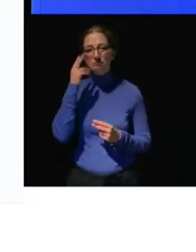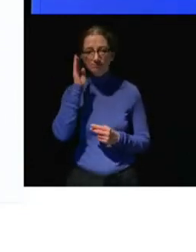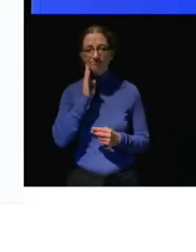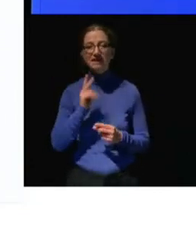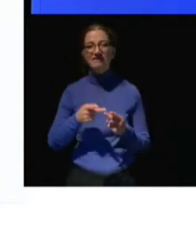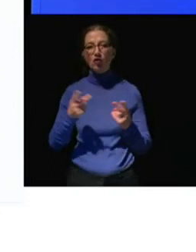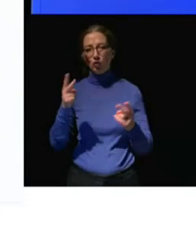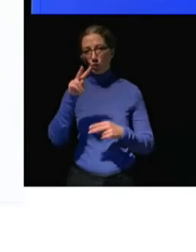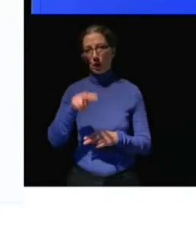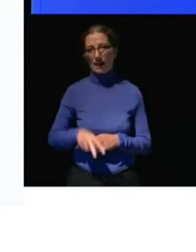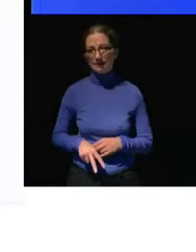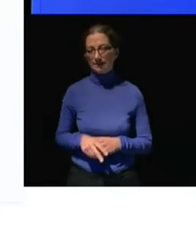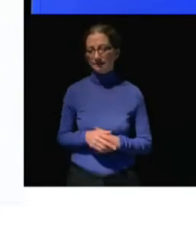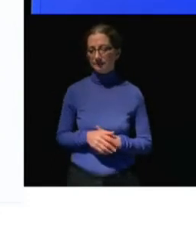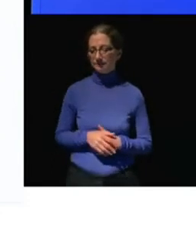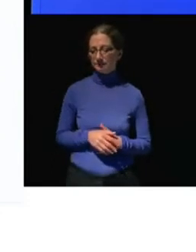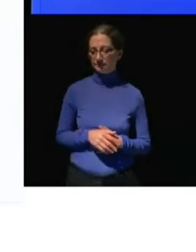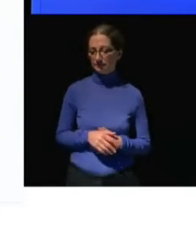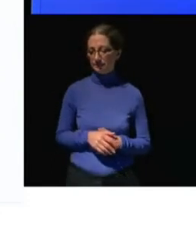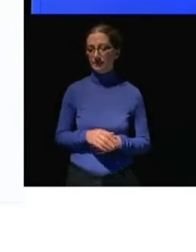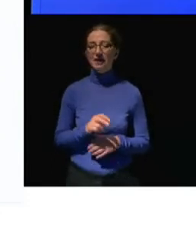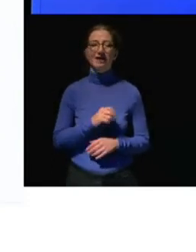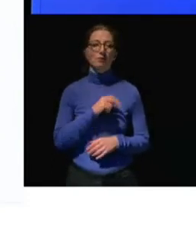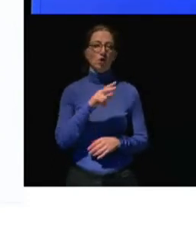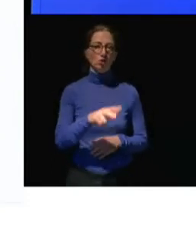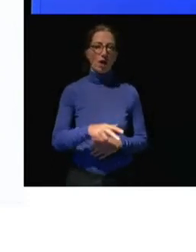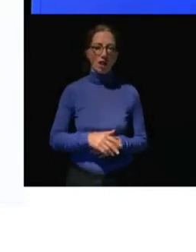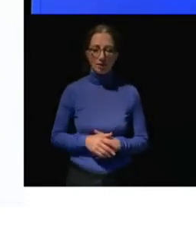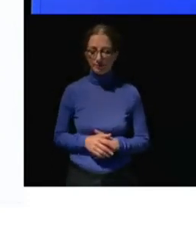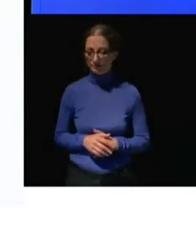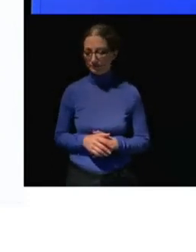Publikation und mache weiter mit Portugal.